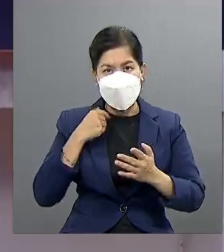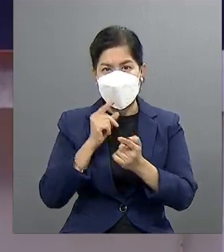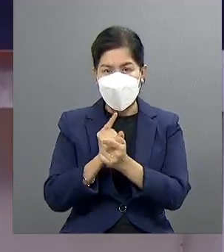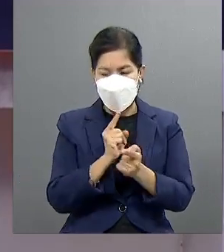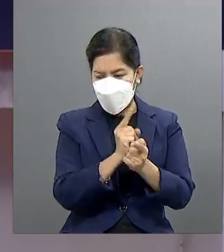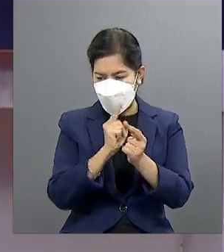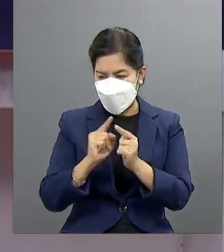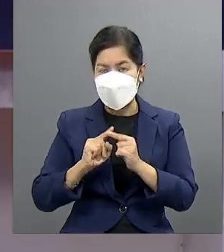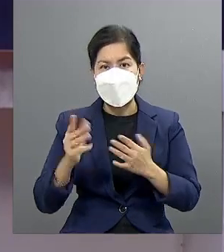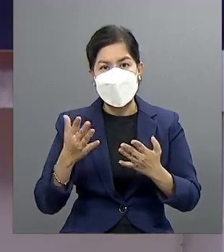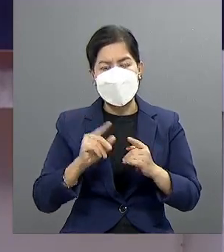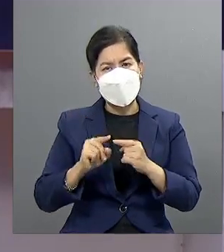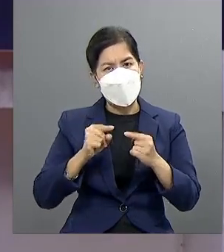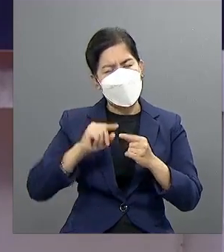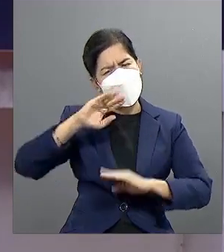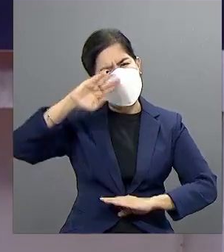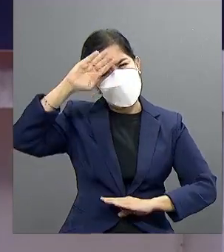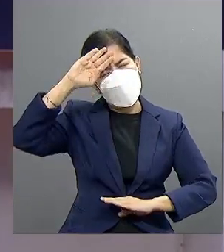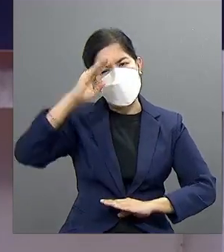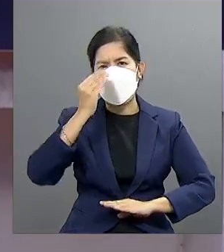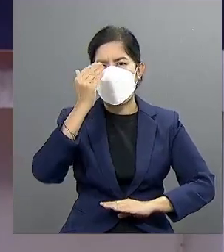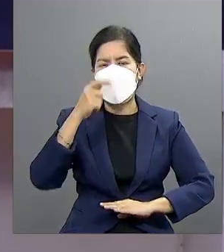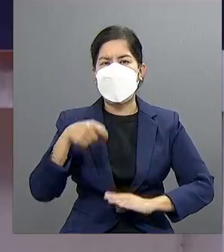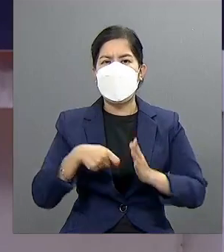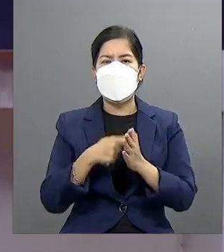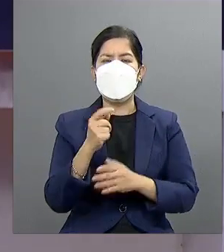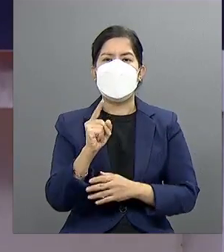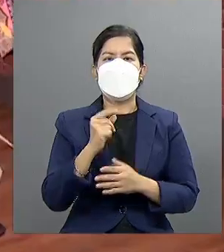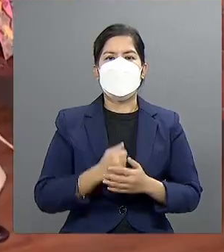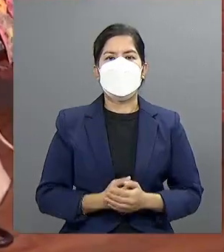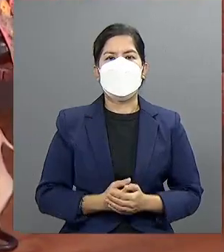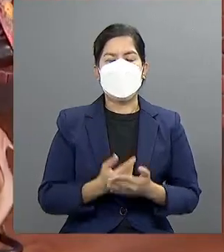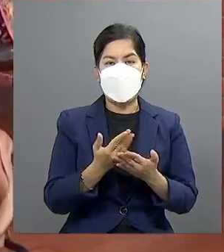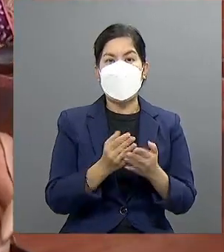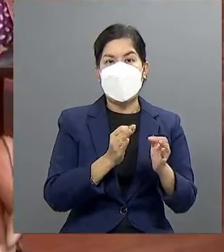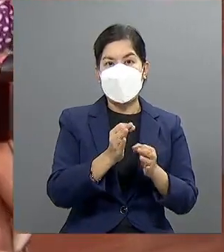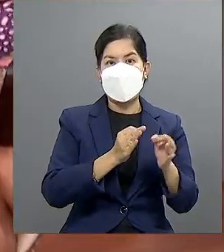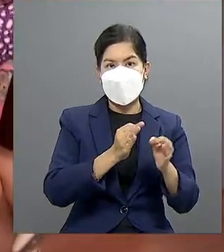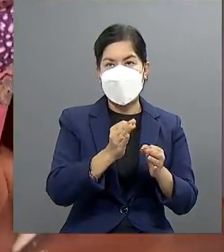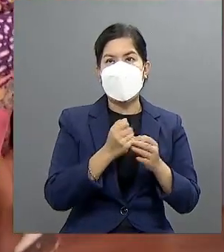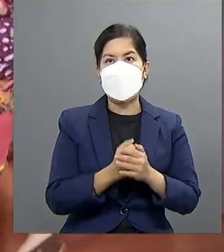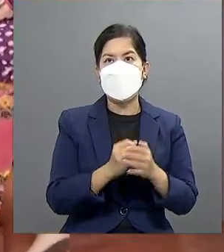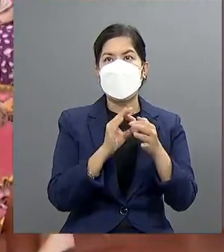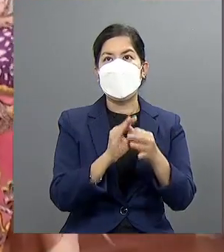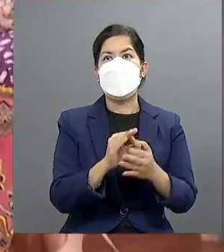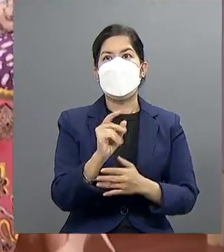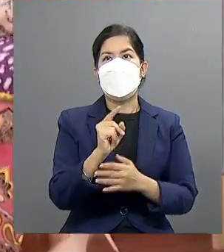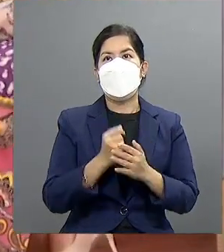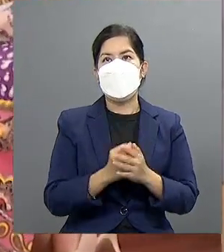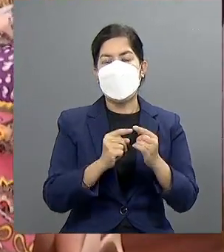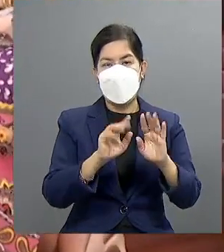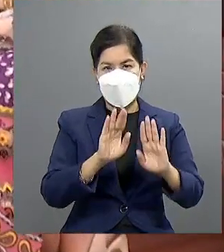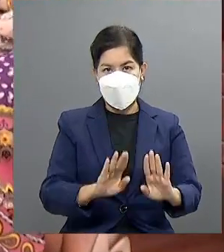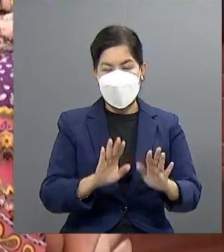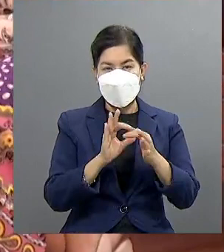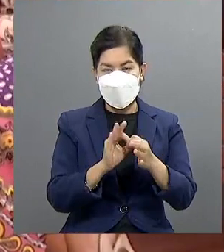ยเป็นเพราะอะไรคะ ค่ะจริงๆก็อย่างนี้ค่ะมันจะมีทฤษฎีที่เรียกว่าทฤษฎีสุขอนามัย หร ือเขาเรียก